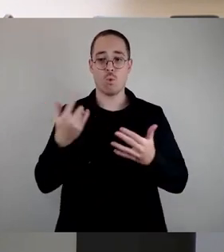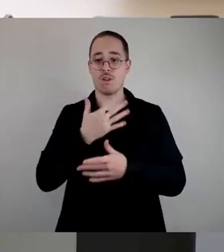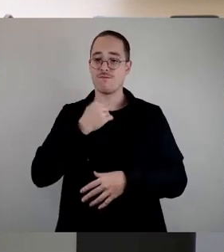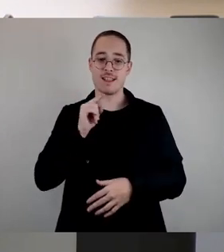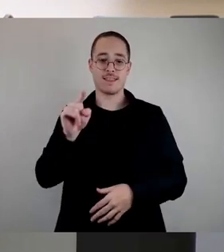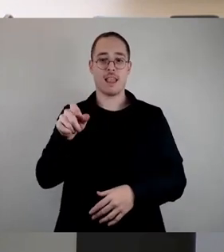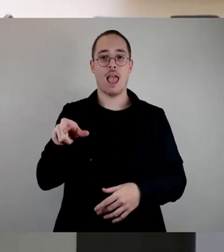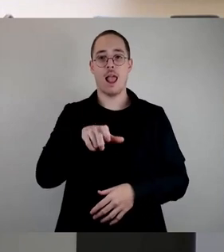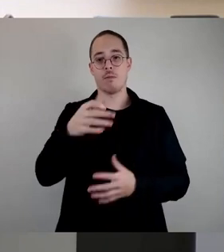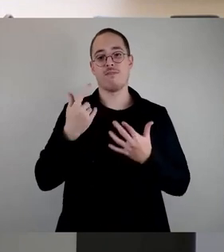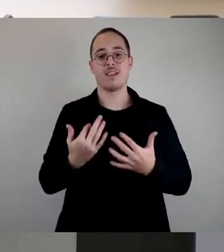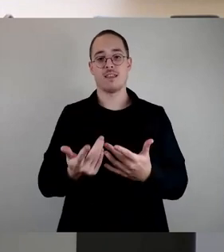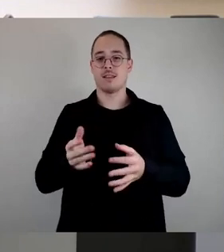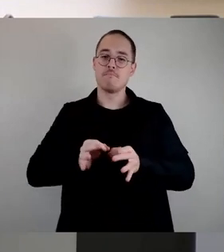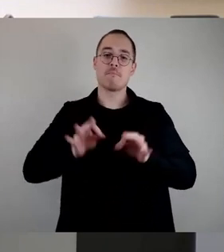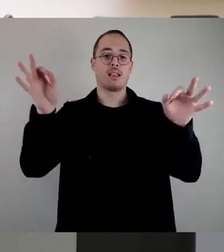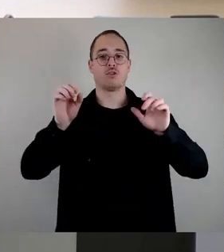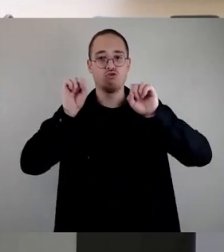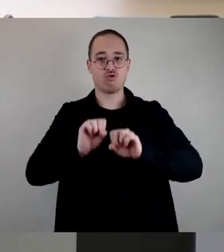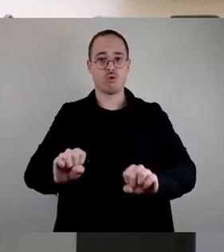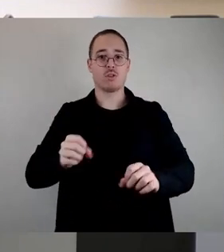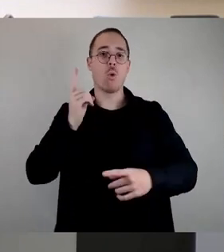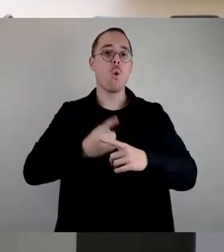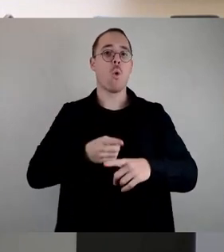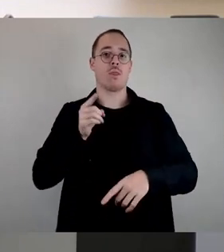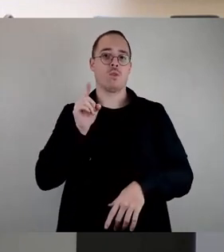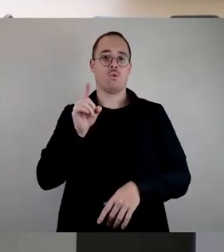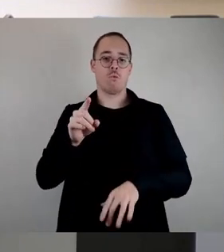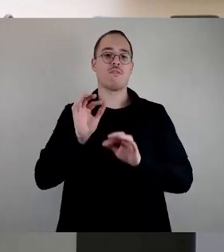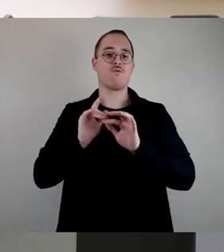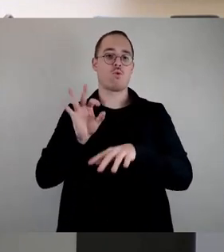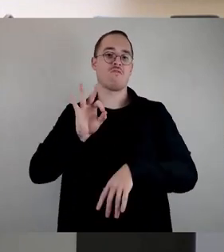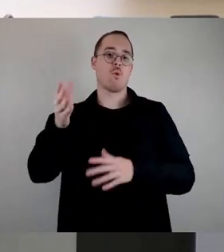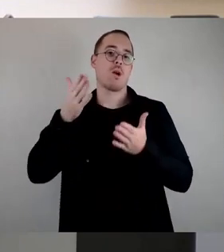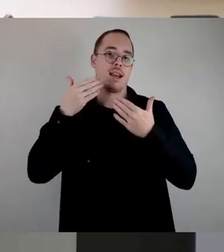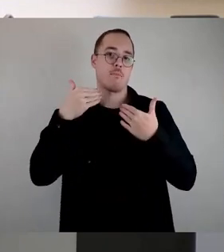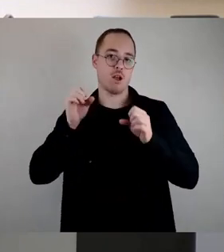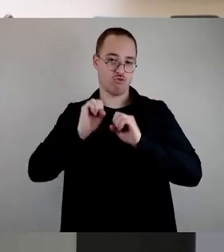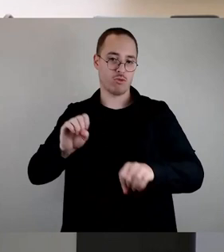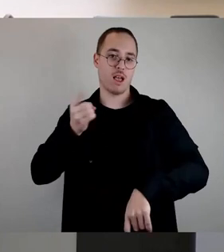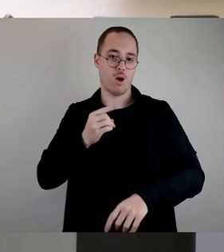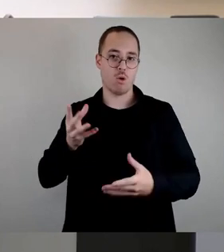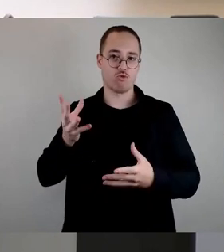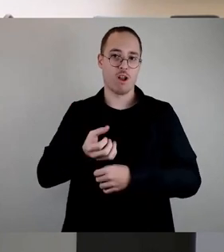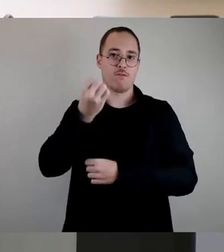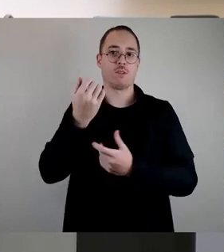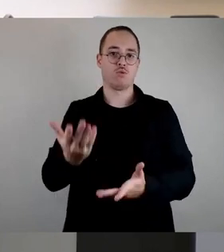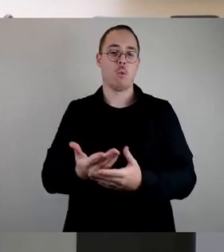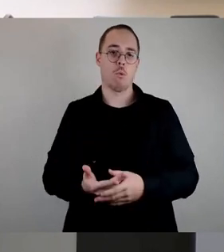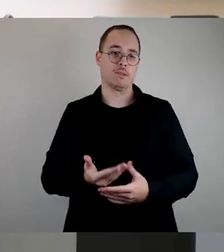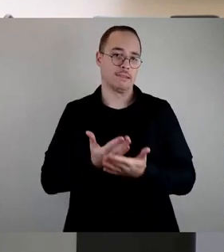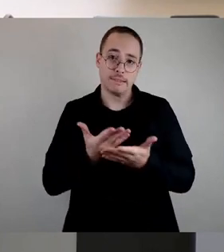die größte Lenkungswirkung, die wir haben können, zum Klimaschutz. Und das ist eben nun mal der